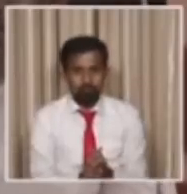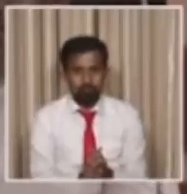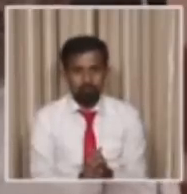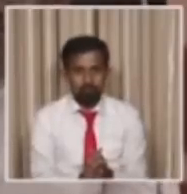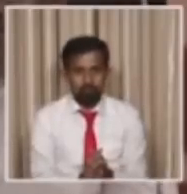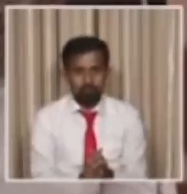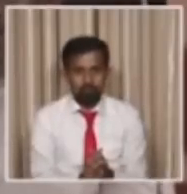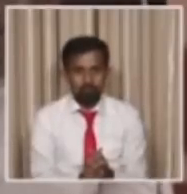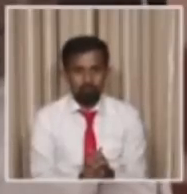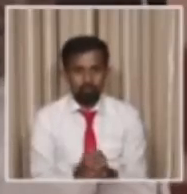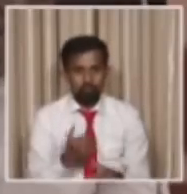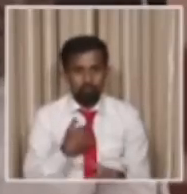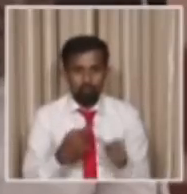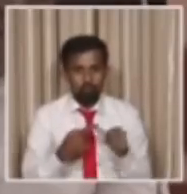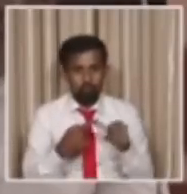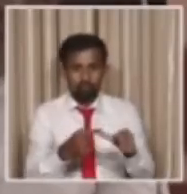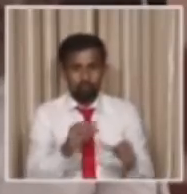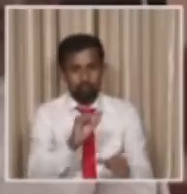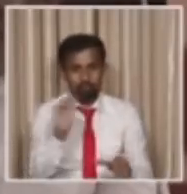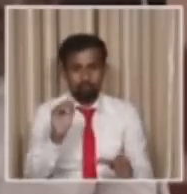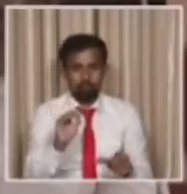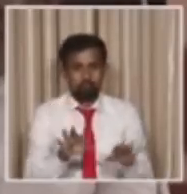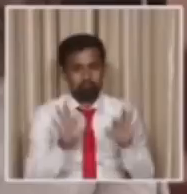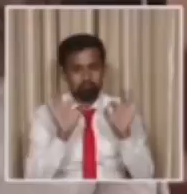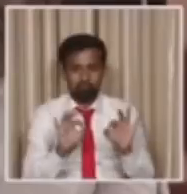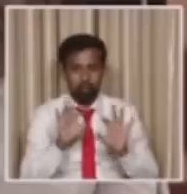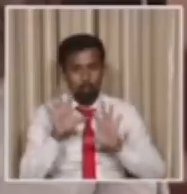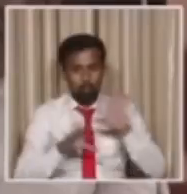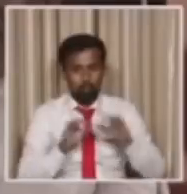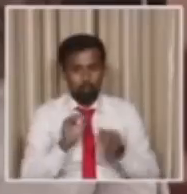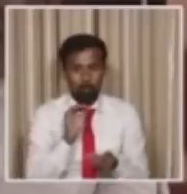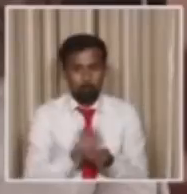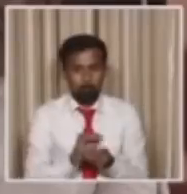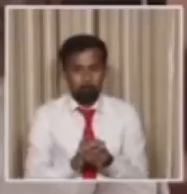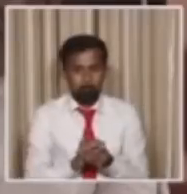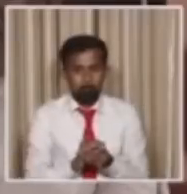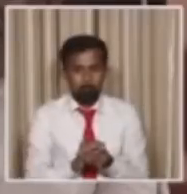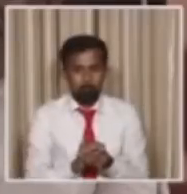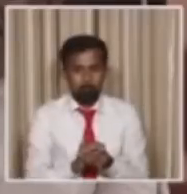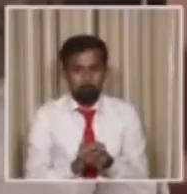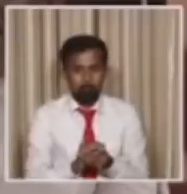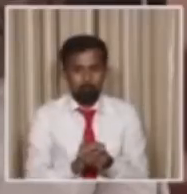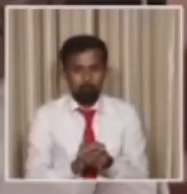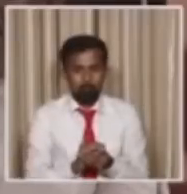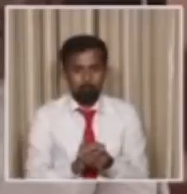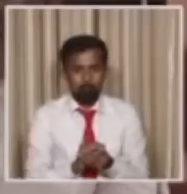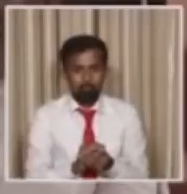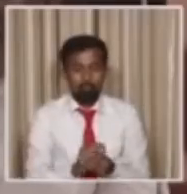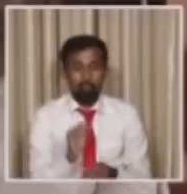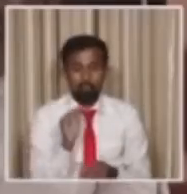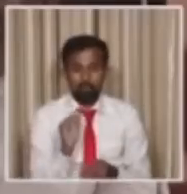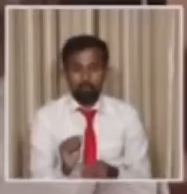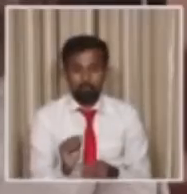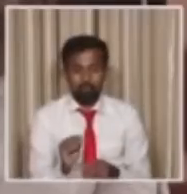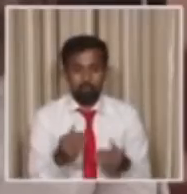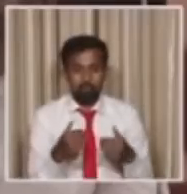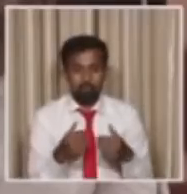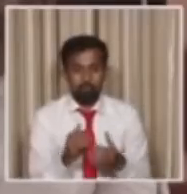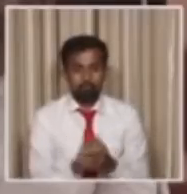හරි මං ඒකටත් මං උත්තරයක් දෙන්නම් හරියටම ෆිගර්ස් අරගෙන. හරි හරි නමුත් මං